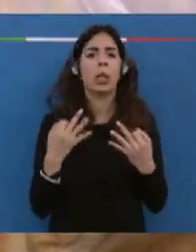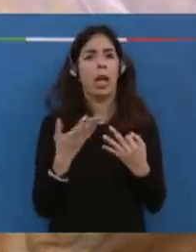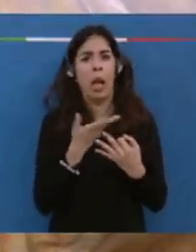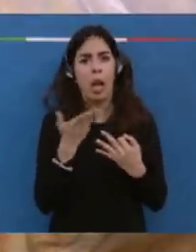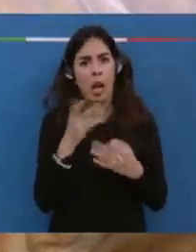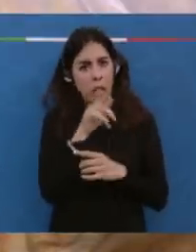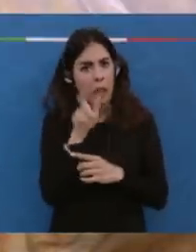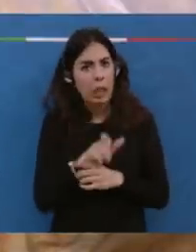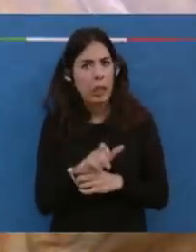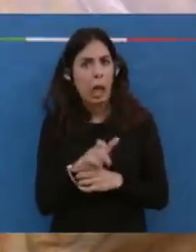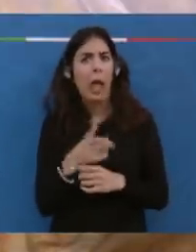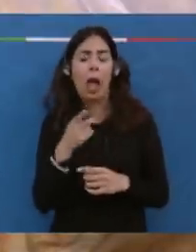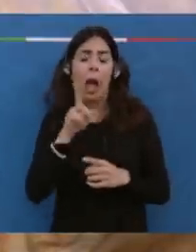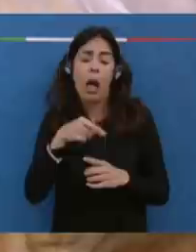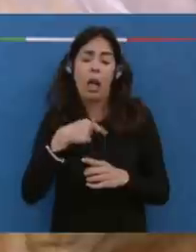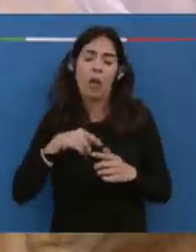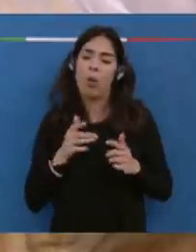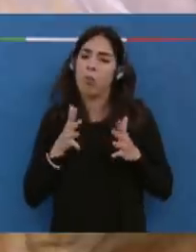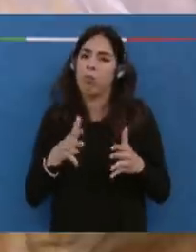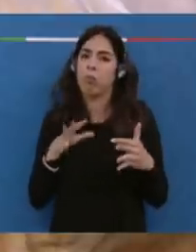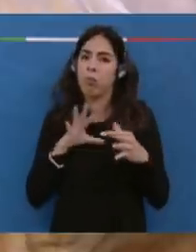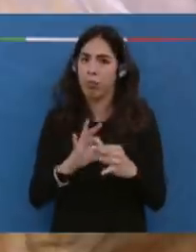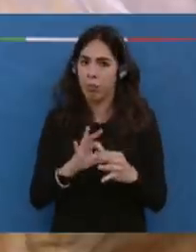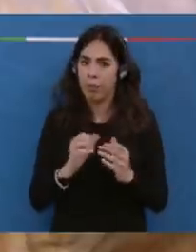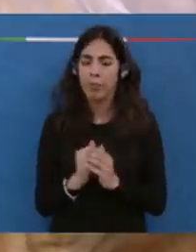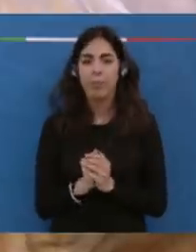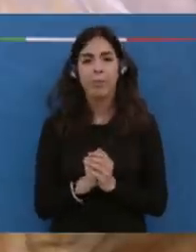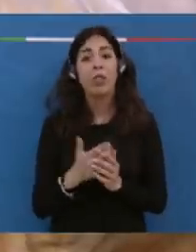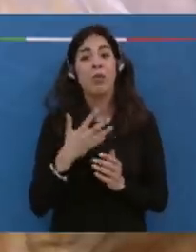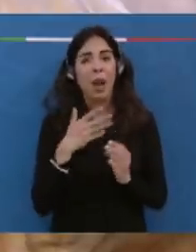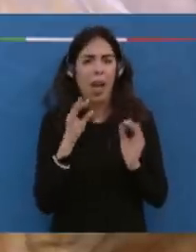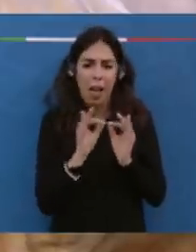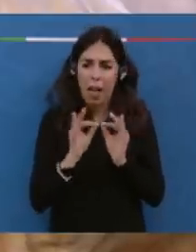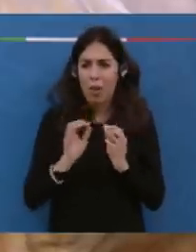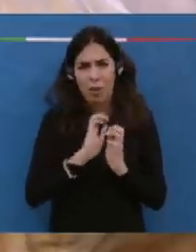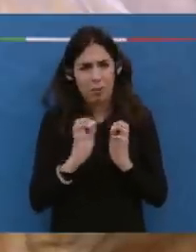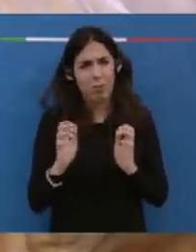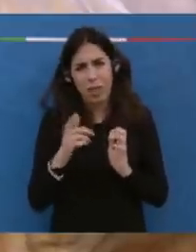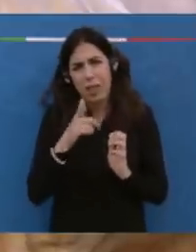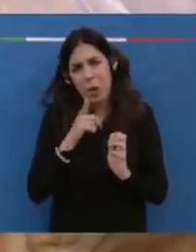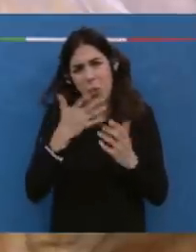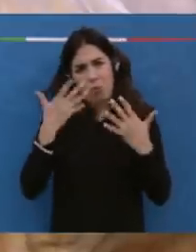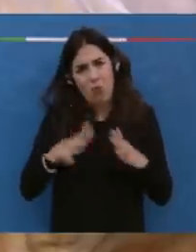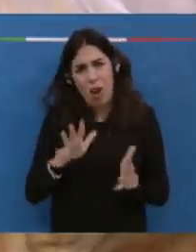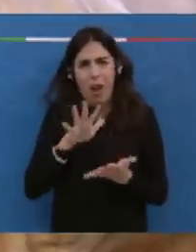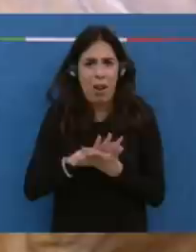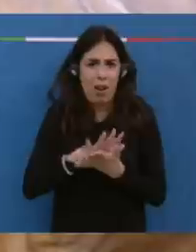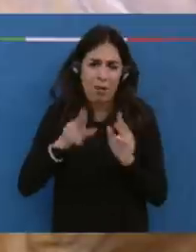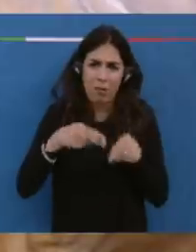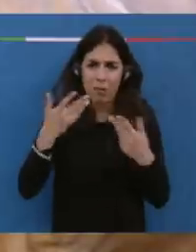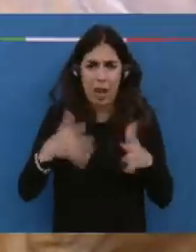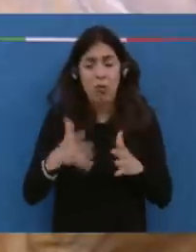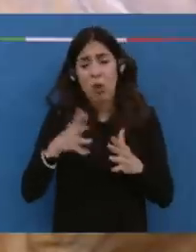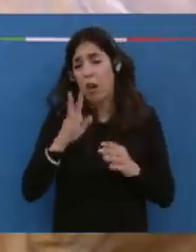diversi accordi di amicizia fermati tra i nostri paesi a partire dal 2008 ora idea